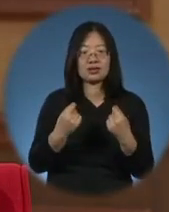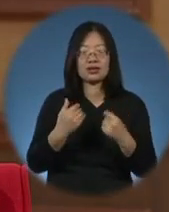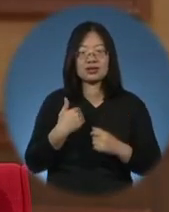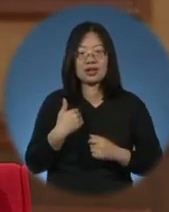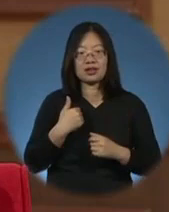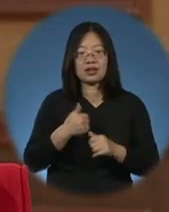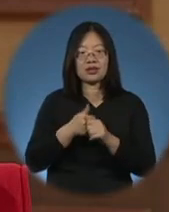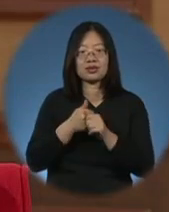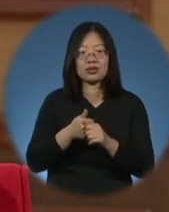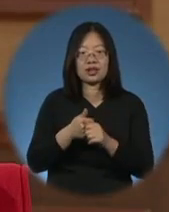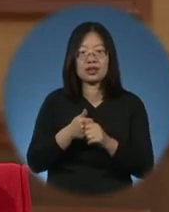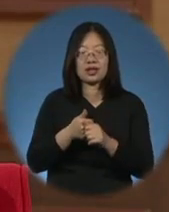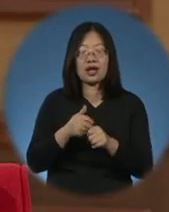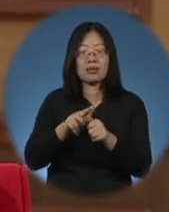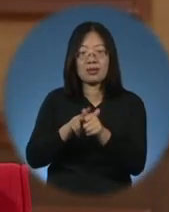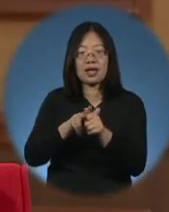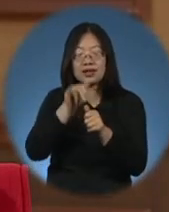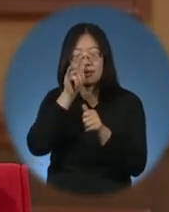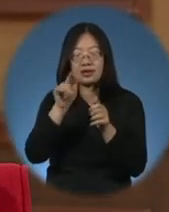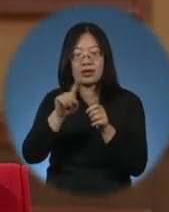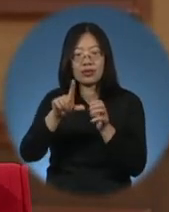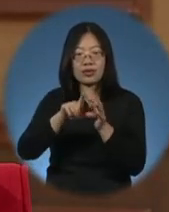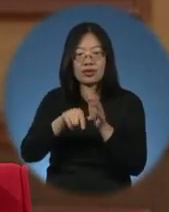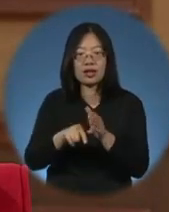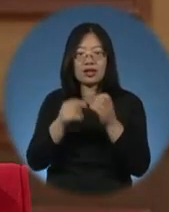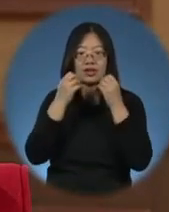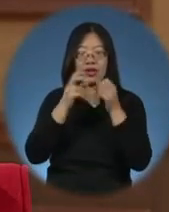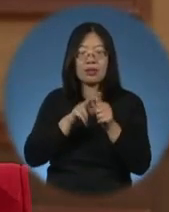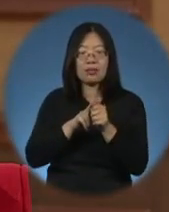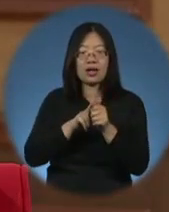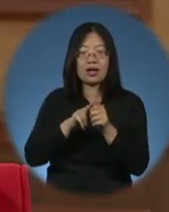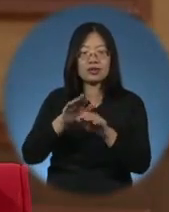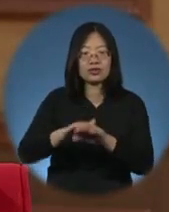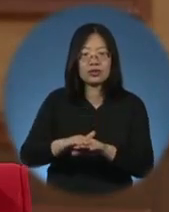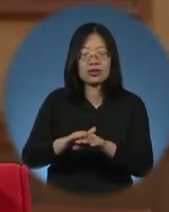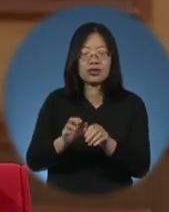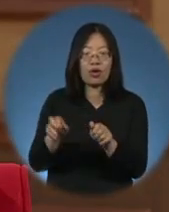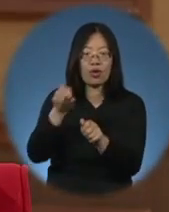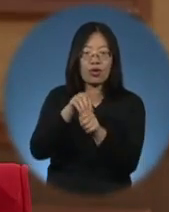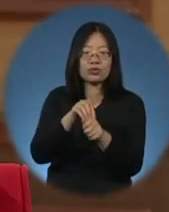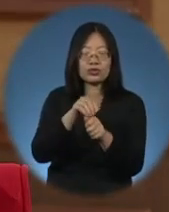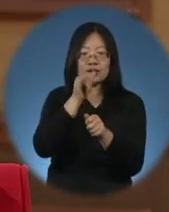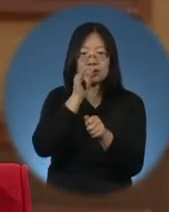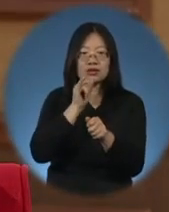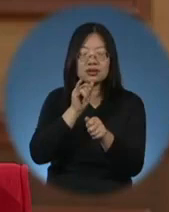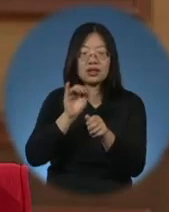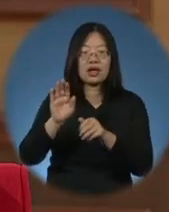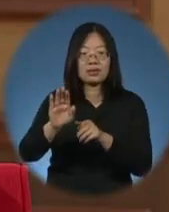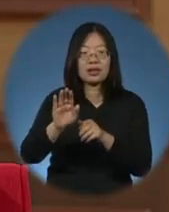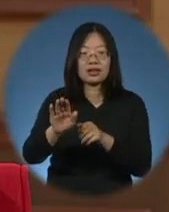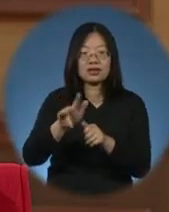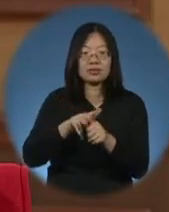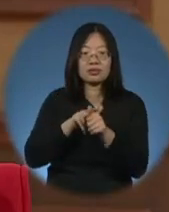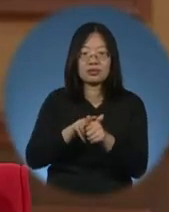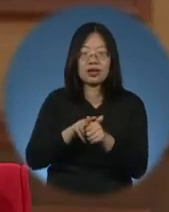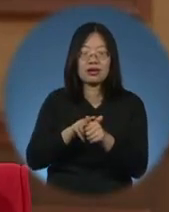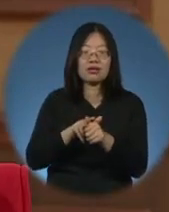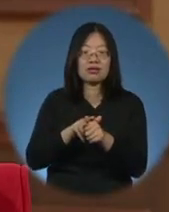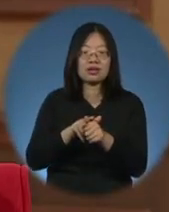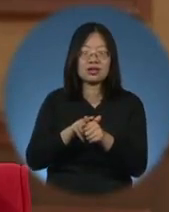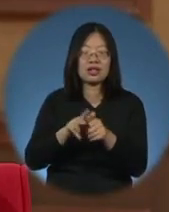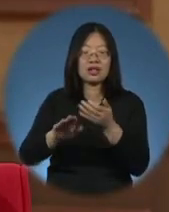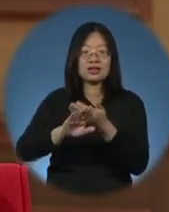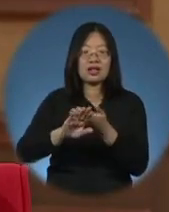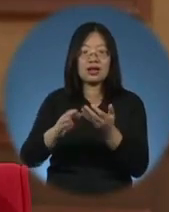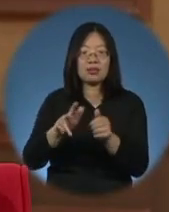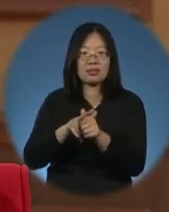제가 쫓아가는 앞에 말이 있는데요. 어떨 때는 새로운 말을 놓아서 업을 수도 있고요. 예, 예, 예. 그 앞에 가는 말을 그